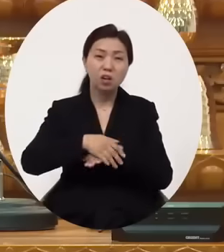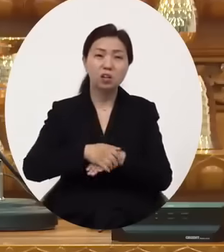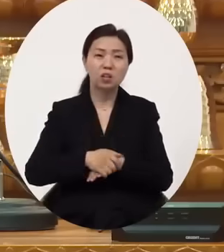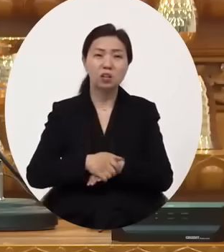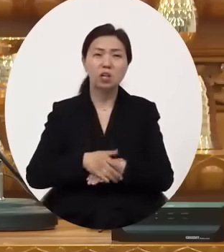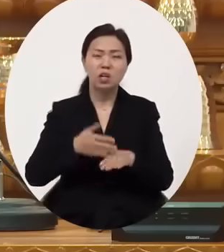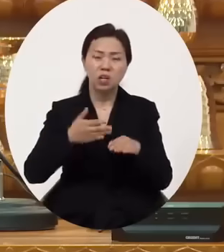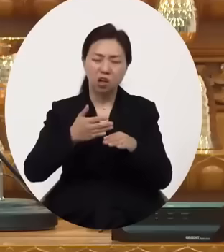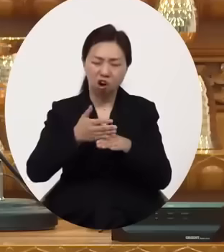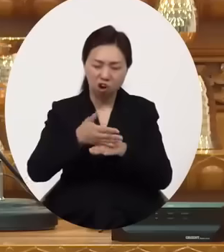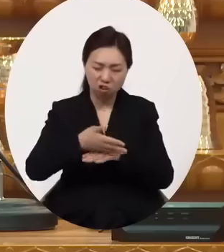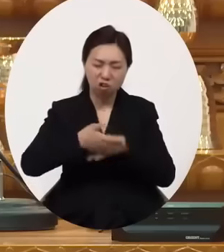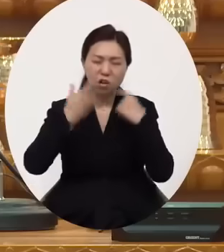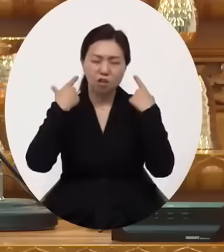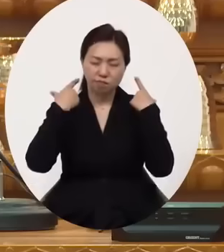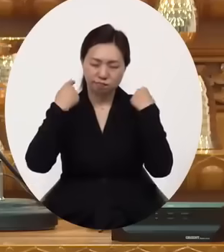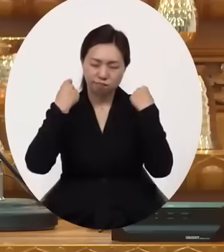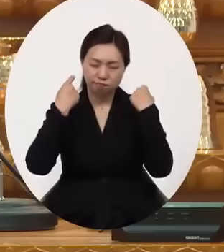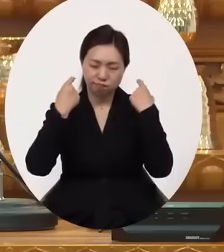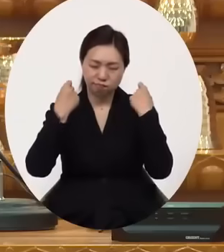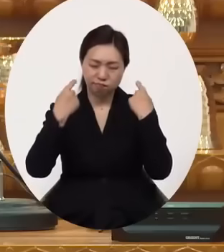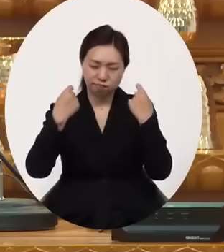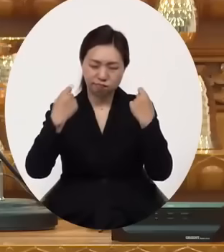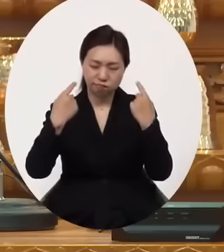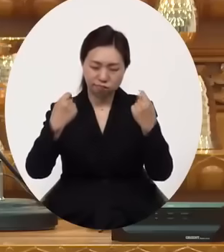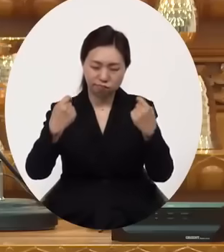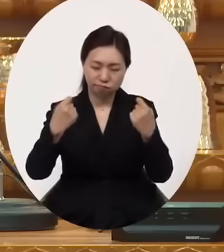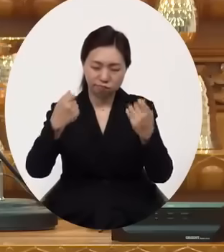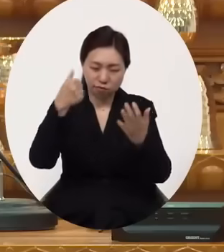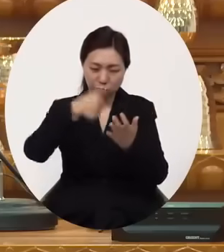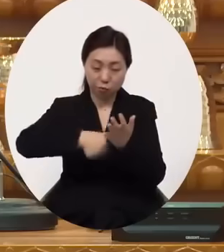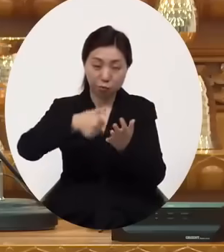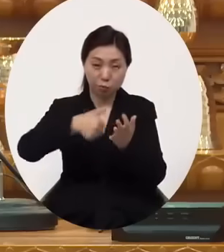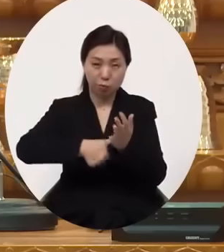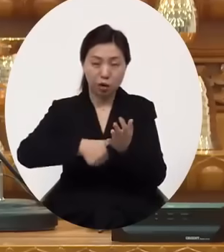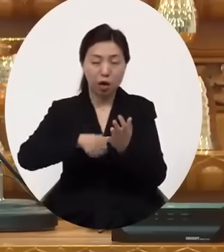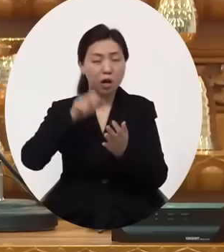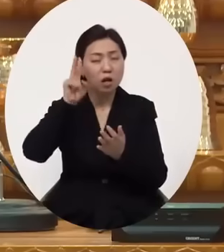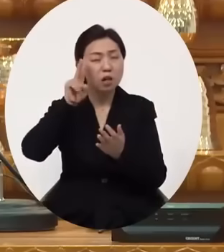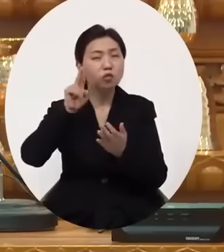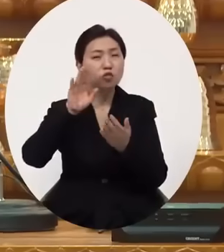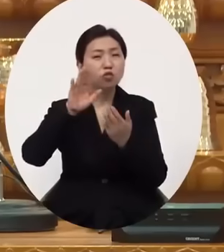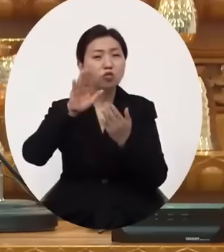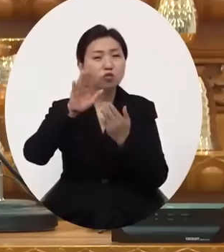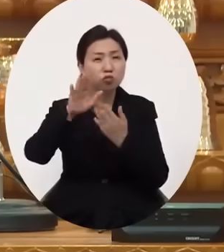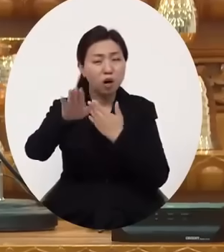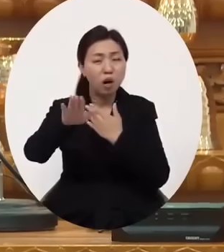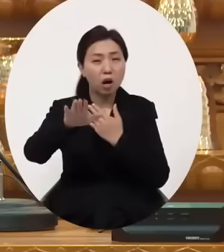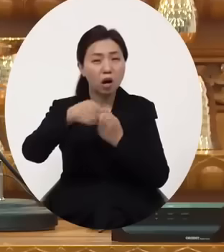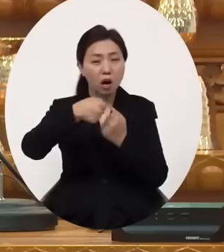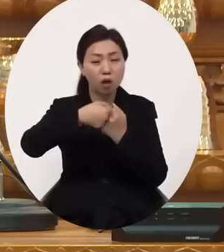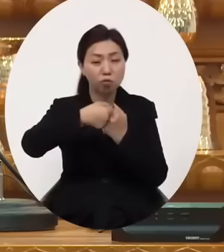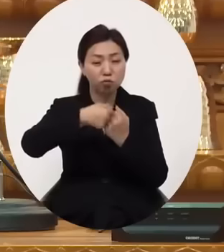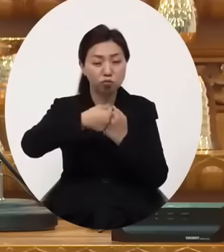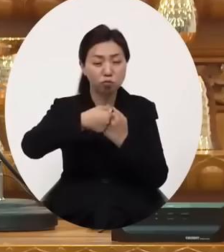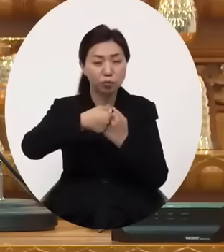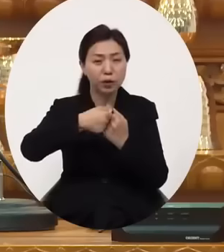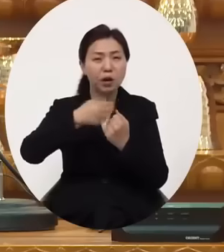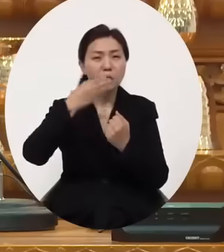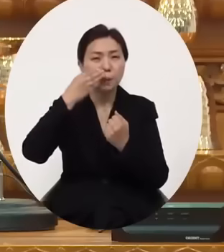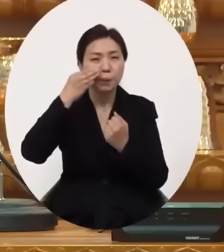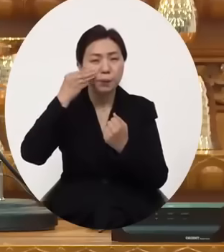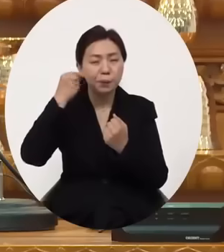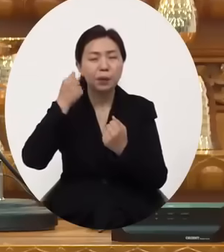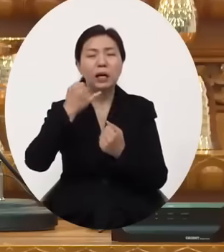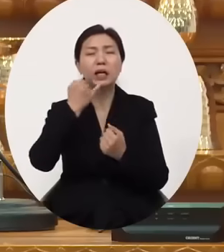땡기고 다가온데도 그냥 꾸준히 절을 하니까 이틀 지나니까 어때요? 오히려 절을 하는 중에